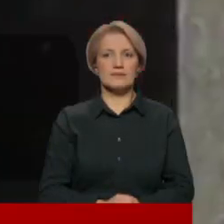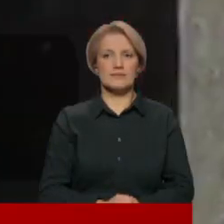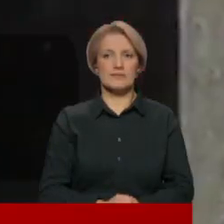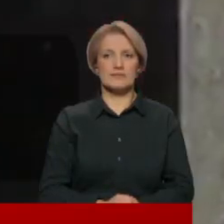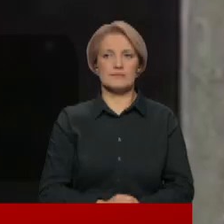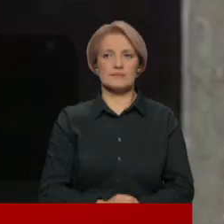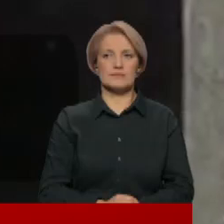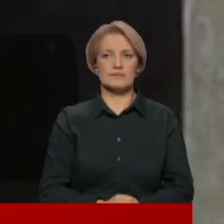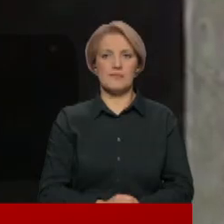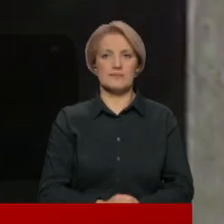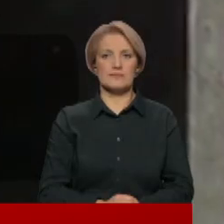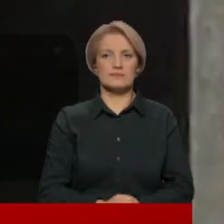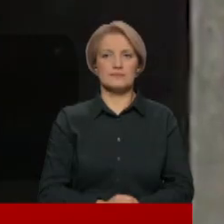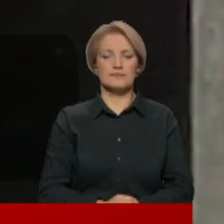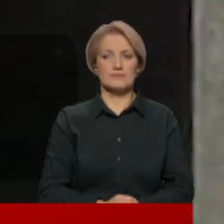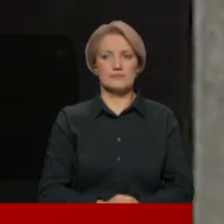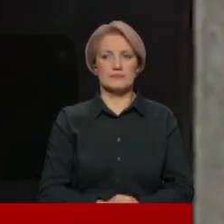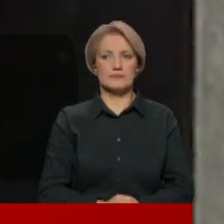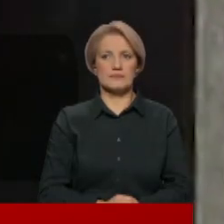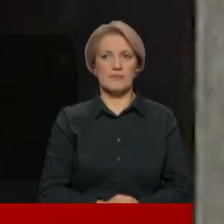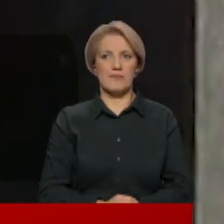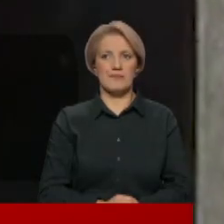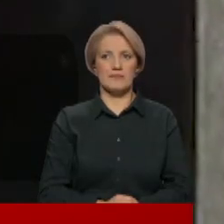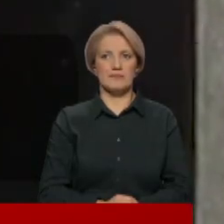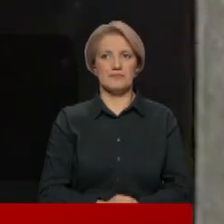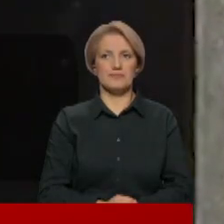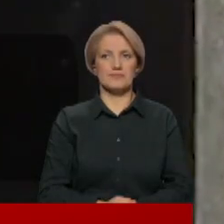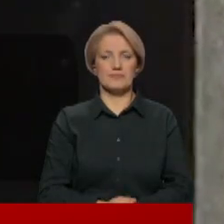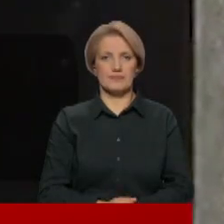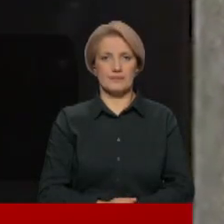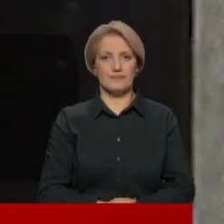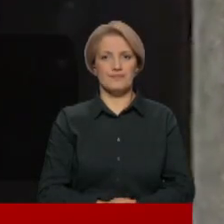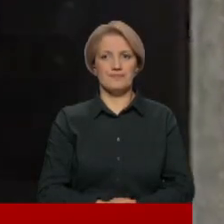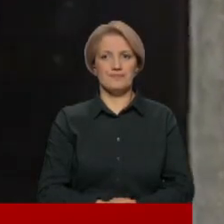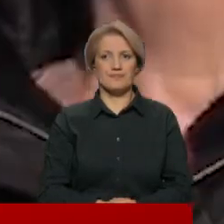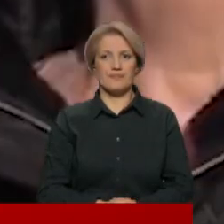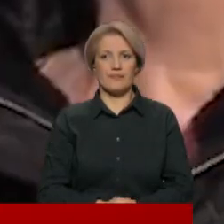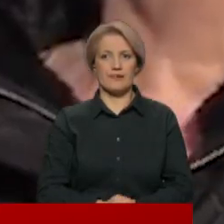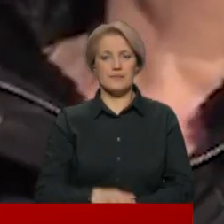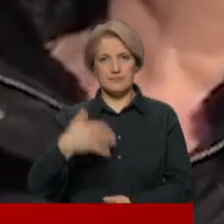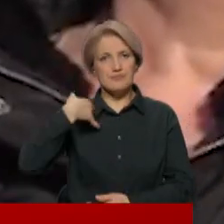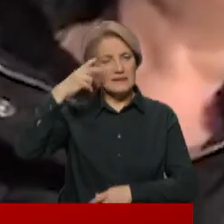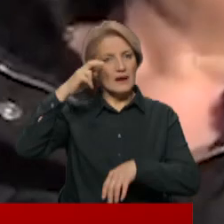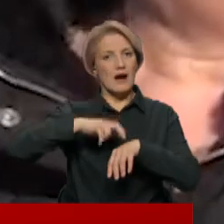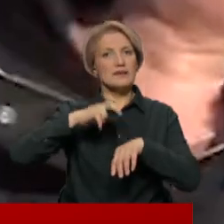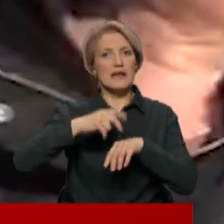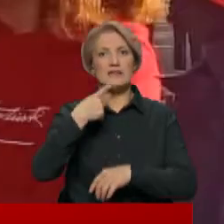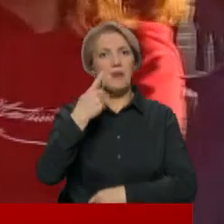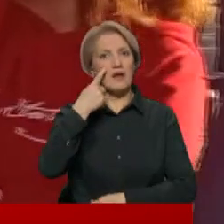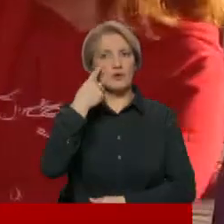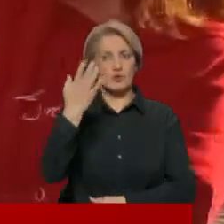Kendi annem babamdan belki daha. Çünkü vatanımızı kurtaran oydun. Beni hatırlayınız demişti